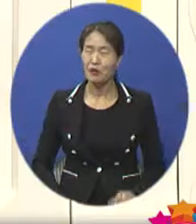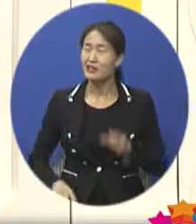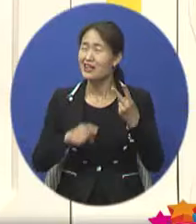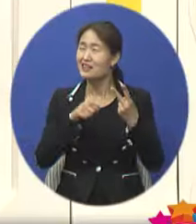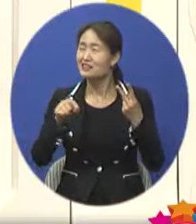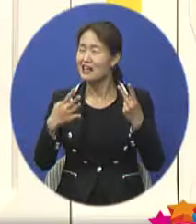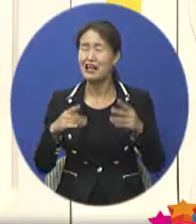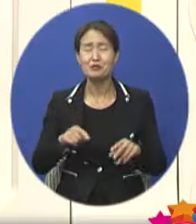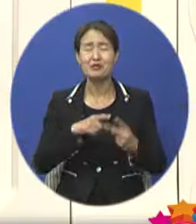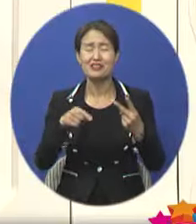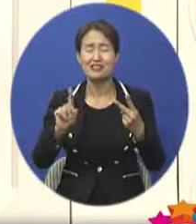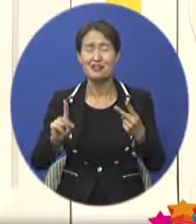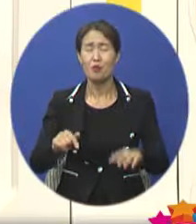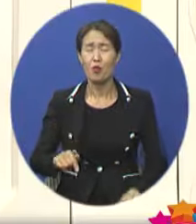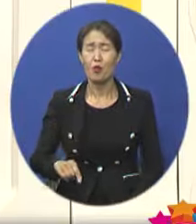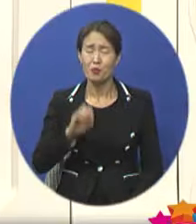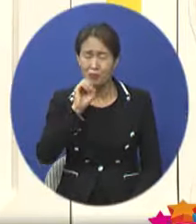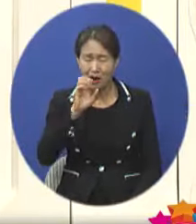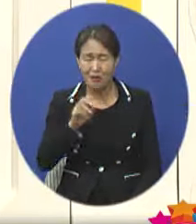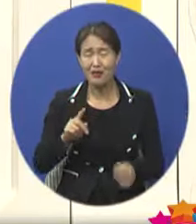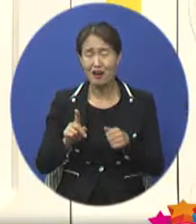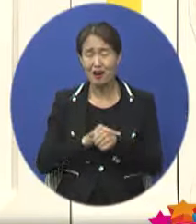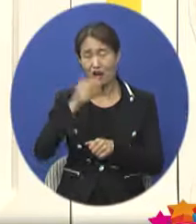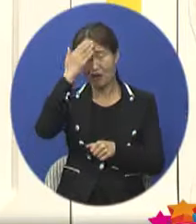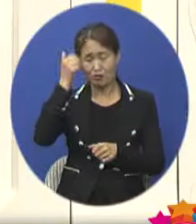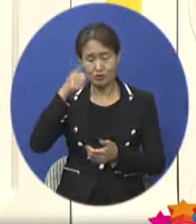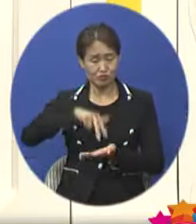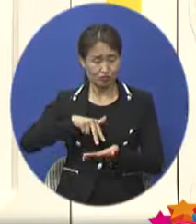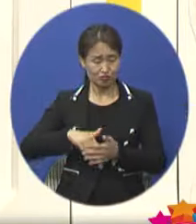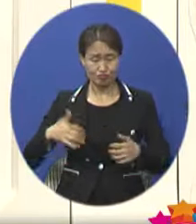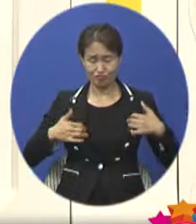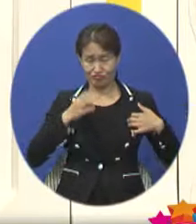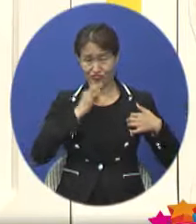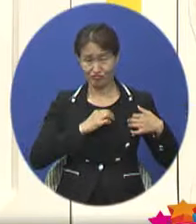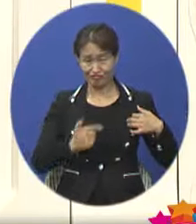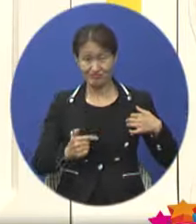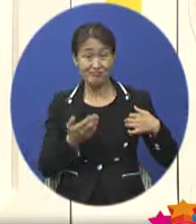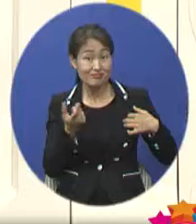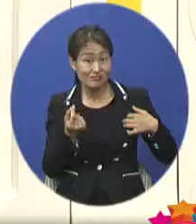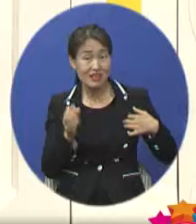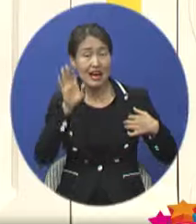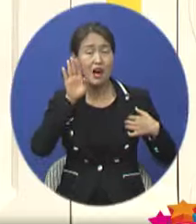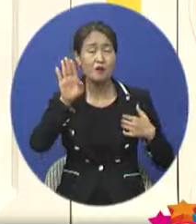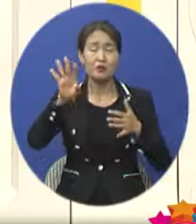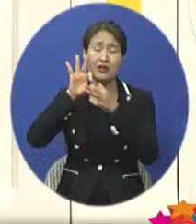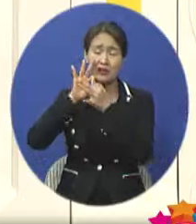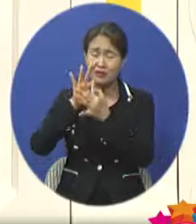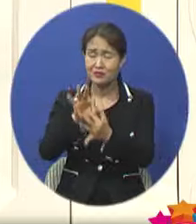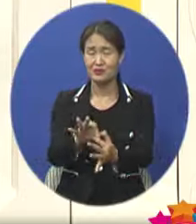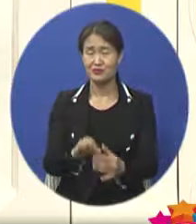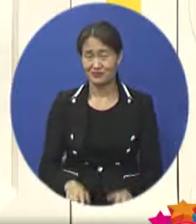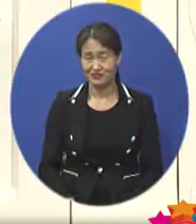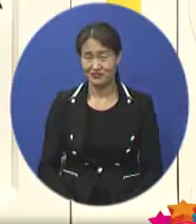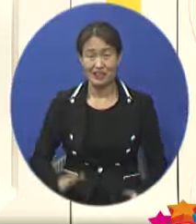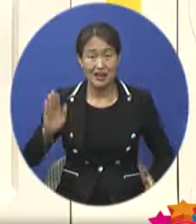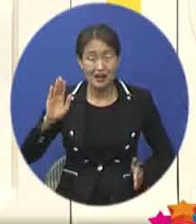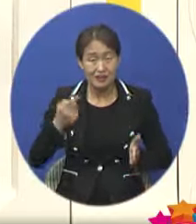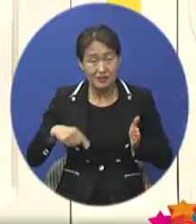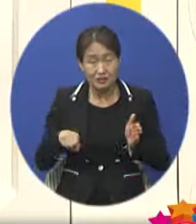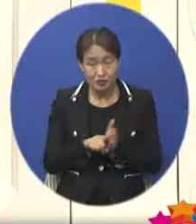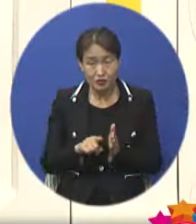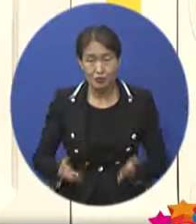거예요. 얼마나 기쁘겠냐고요. 네. 그 보람을 감동이죠. 꽤 느끼시면서 네. 지금 하고 계신데 앞으로 쭉 우리 학생들